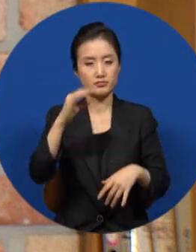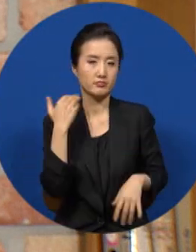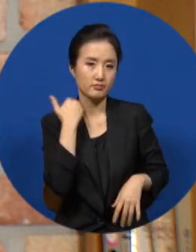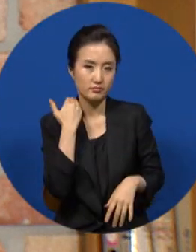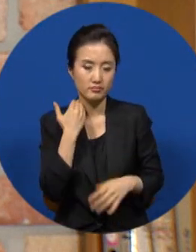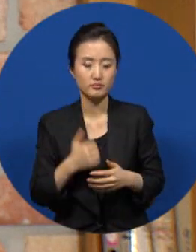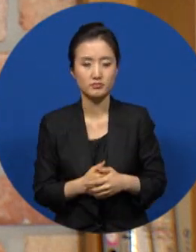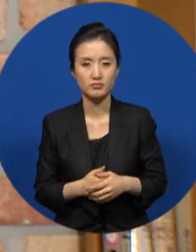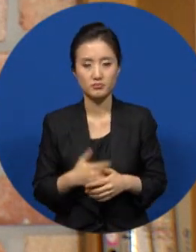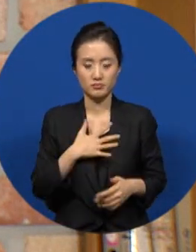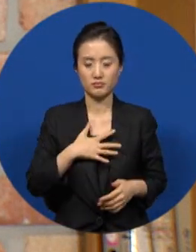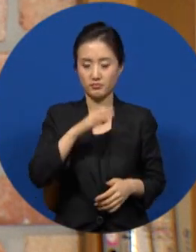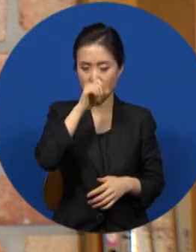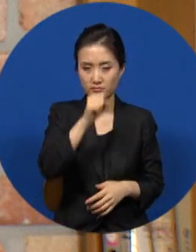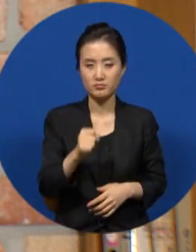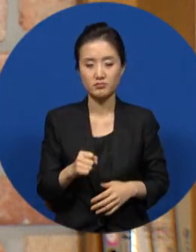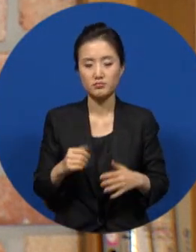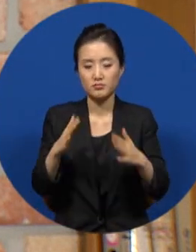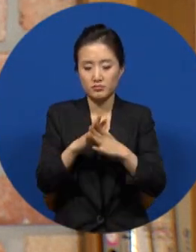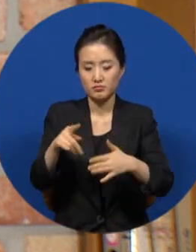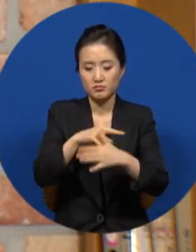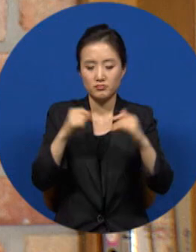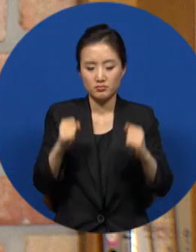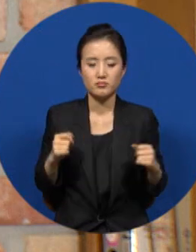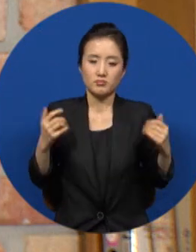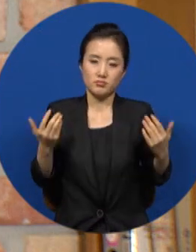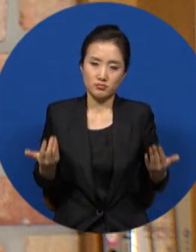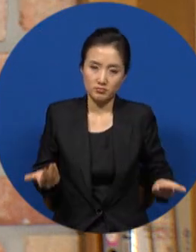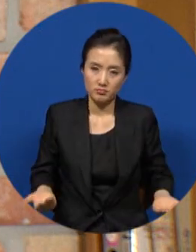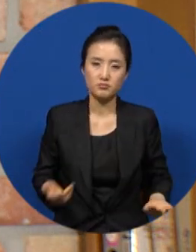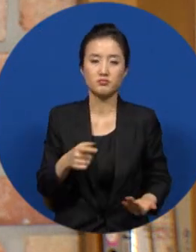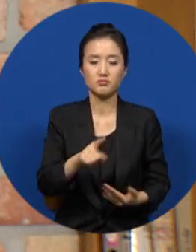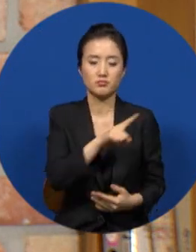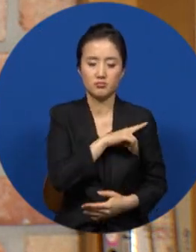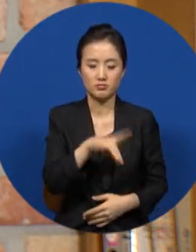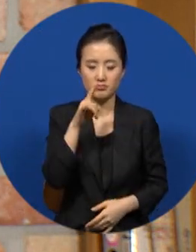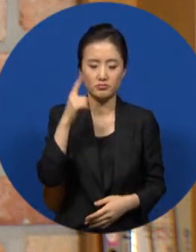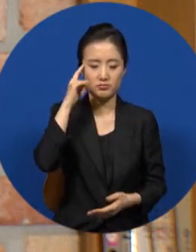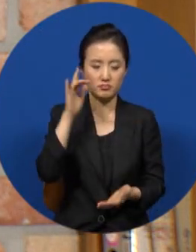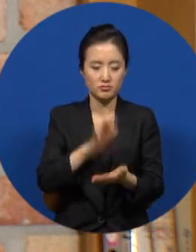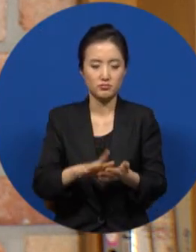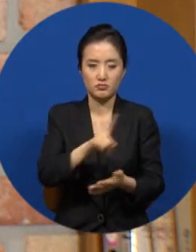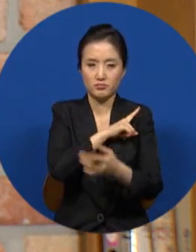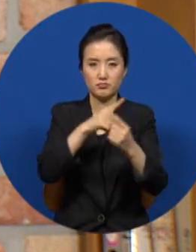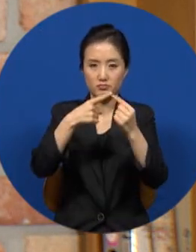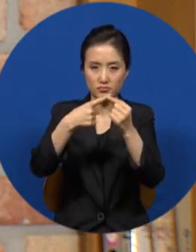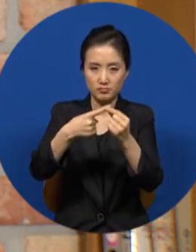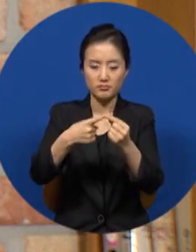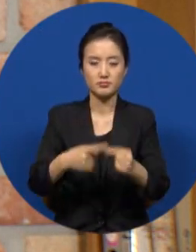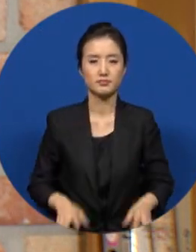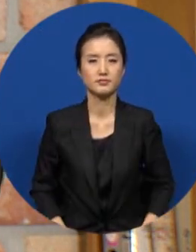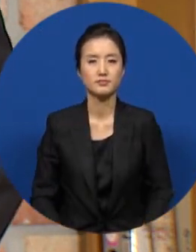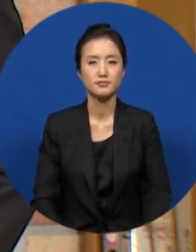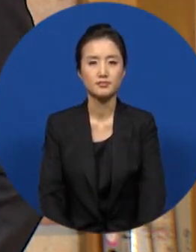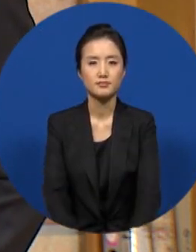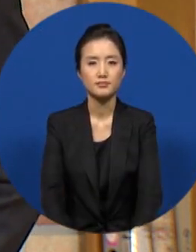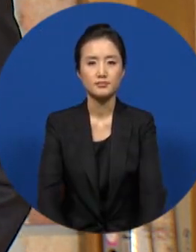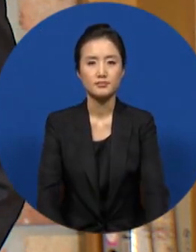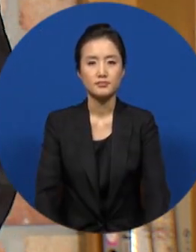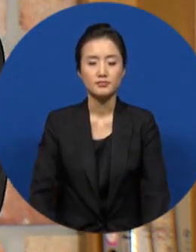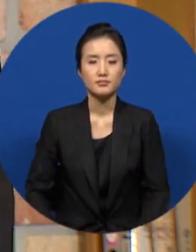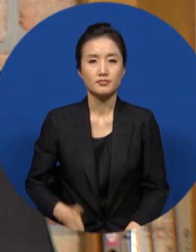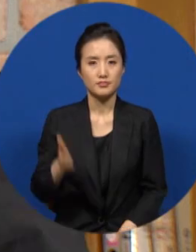좋고 아늑한 곳, 룩앤필이 좋아야 된다. 이게 개운의 첫 번째예요. 자, 그런데 기분하고 쾌락은